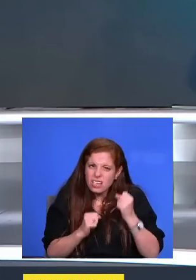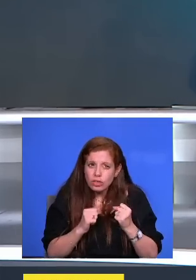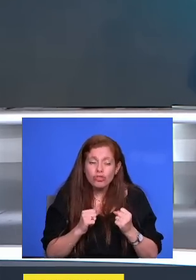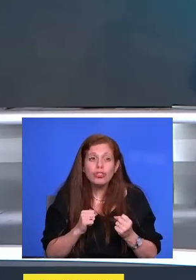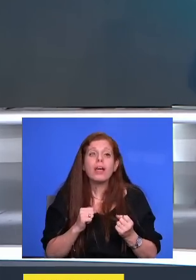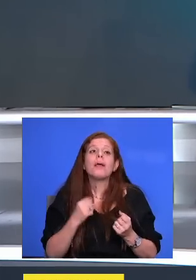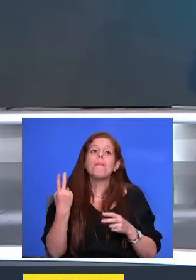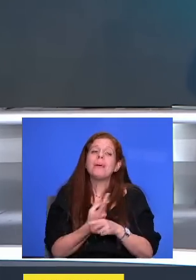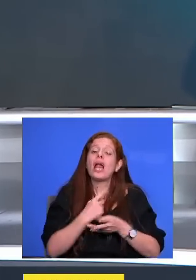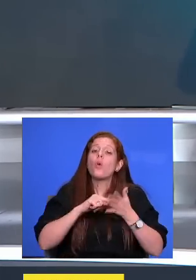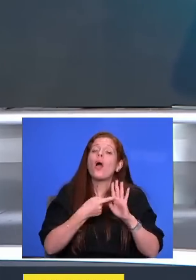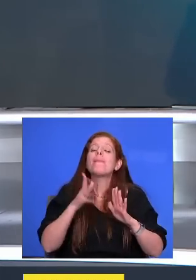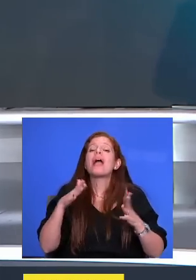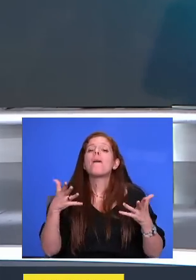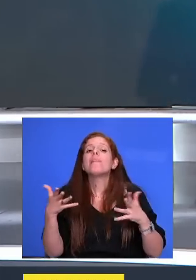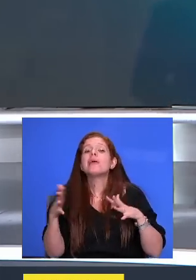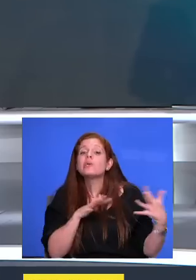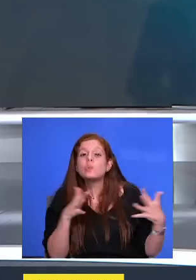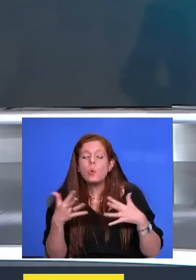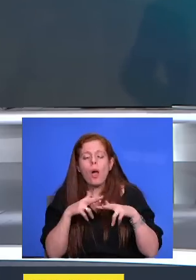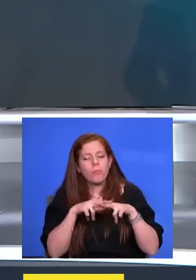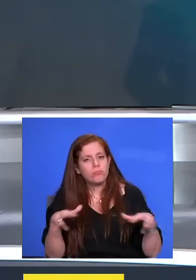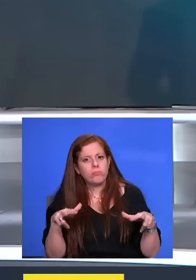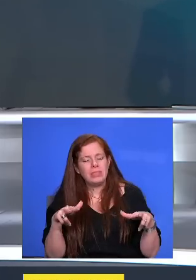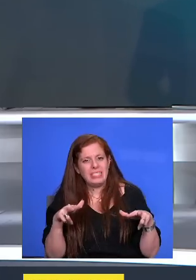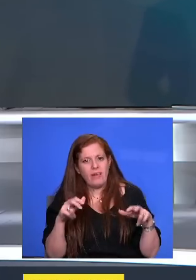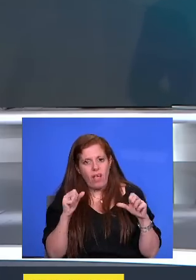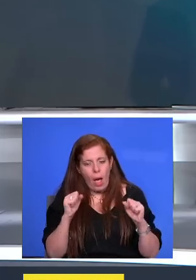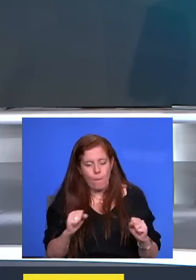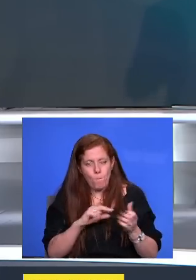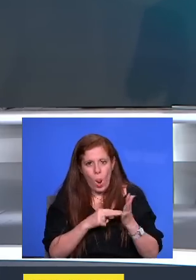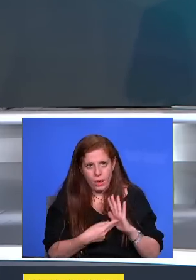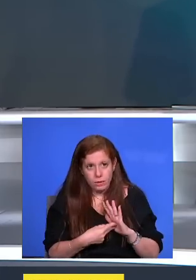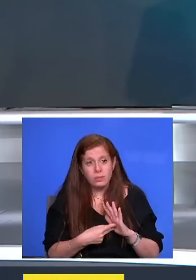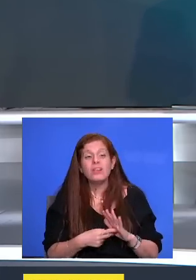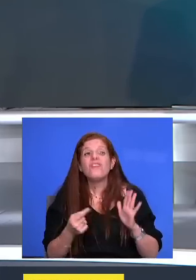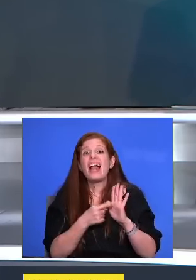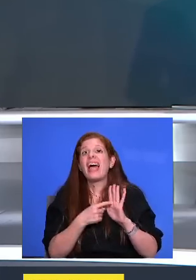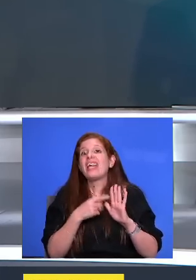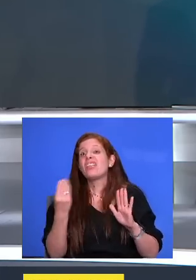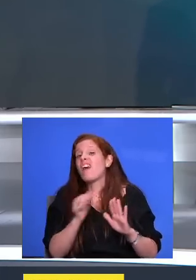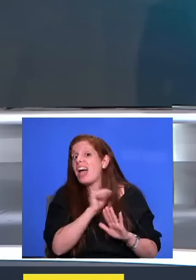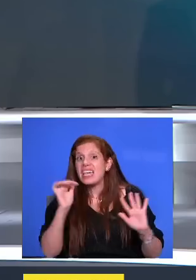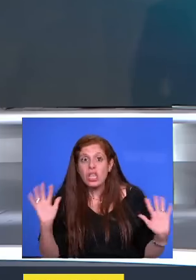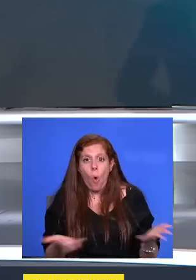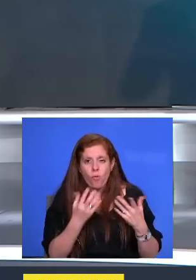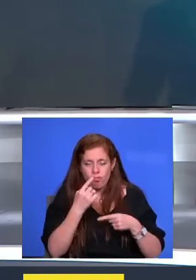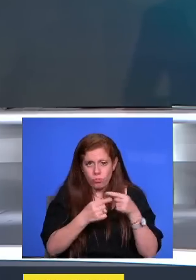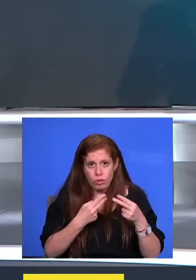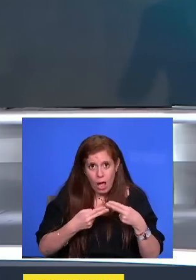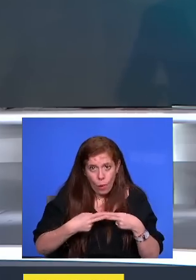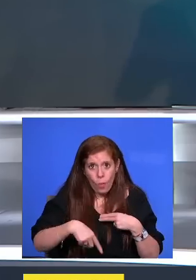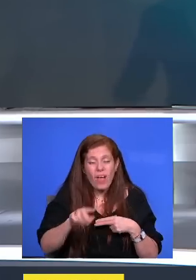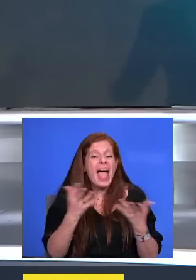גם לערעור היציבות הפוליטית ולעליית גורמים קיצוניים לשלטון. ולכן, האתגר הדחוף ביותר של העולם בשנה הקרובה הוא איך